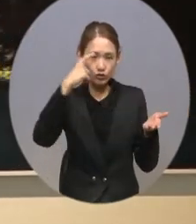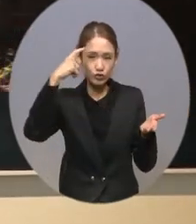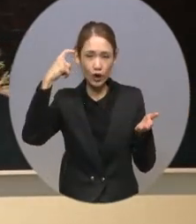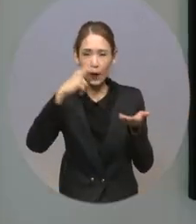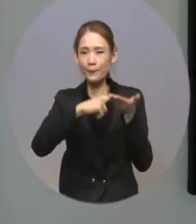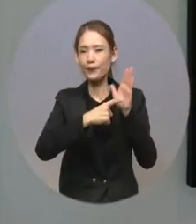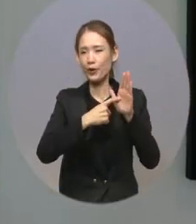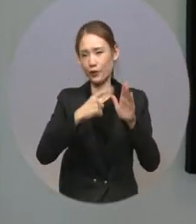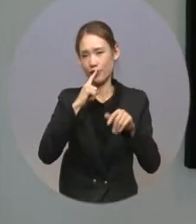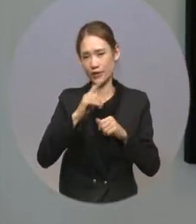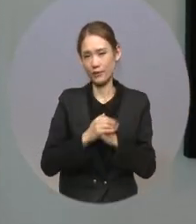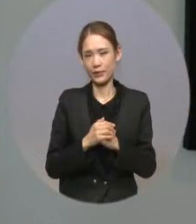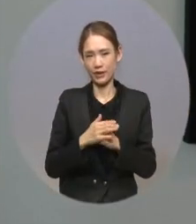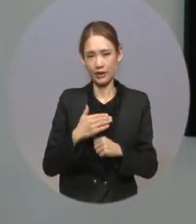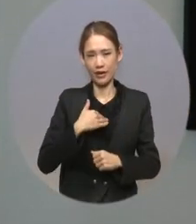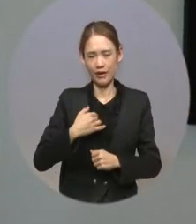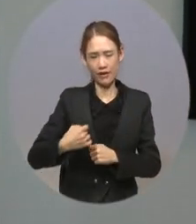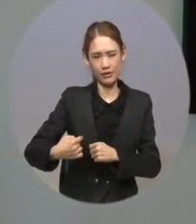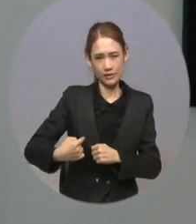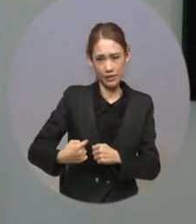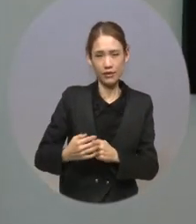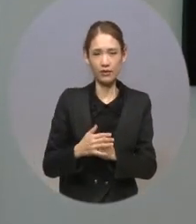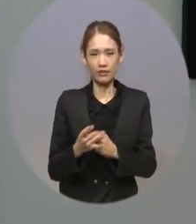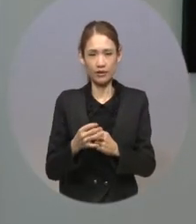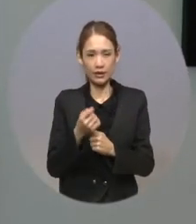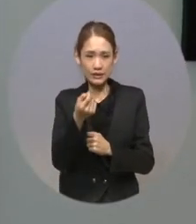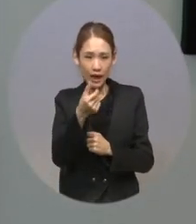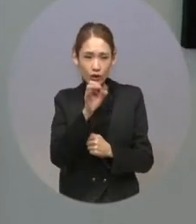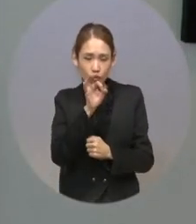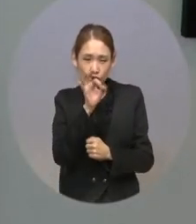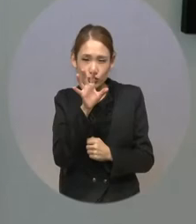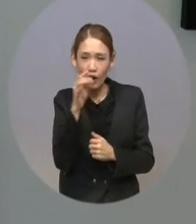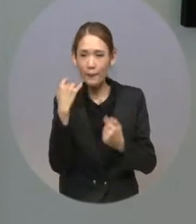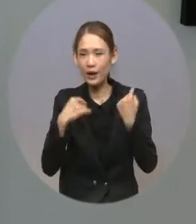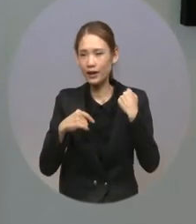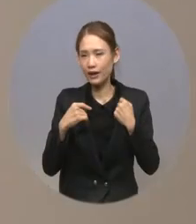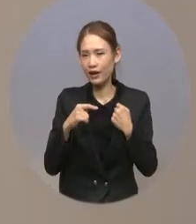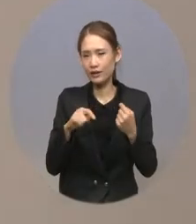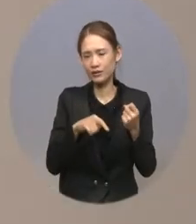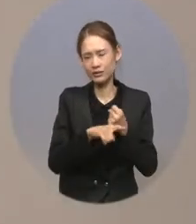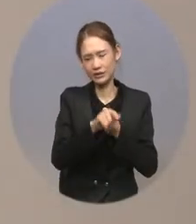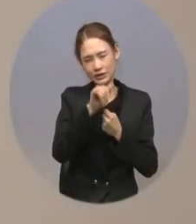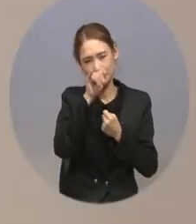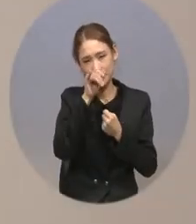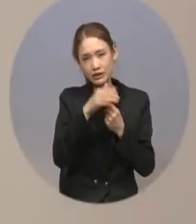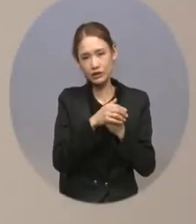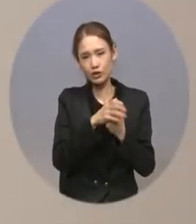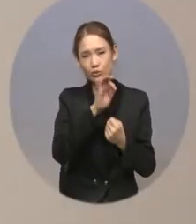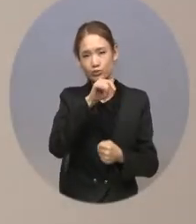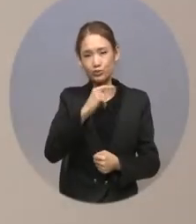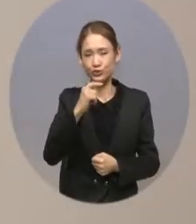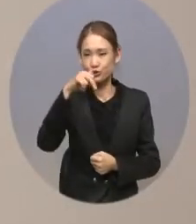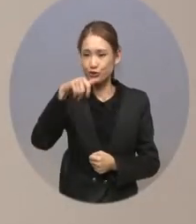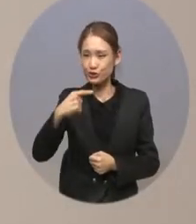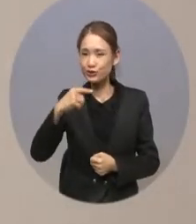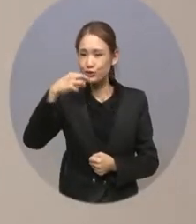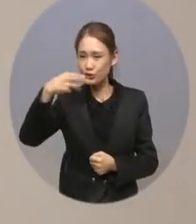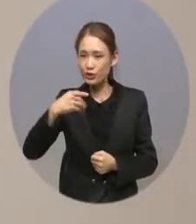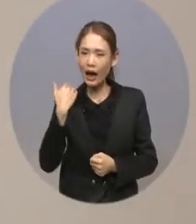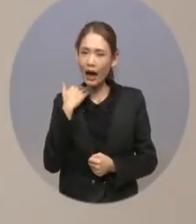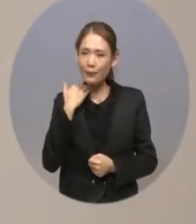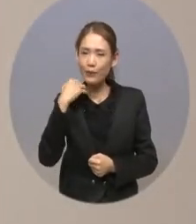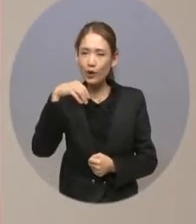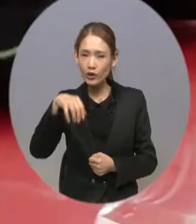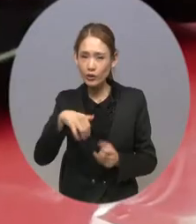작품들입니다. 나를 찌르는 것, 작은 구멍이나 상처 등을 의미하는 푼쿠툼은 보이지 않는 사물의